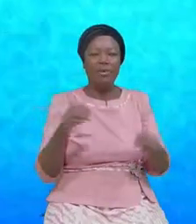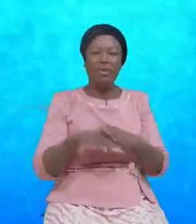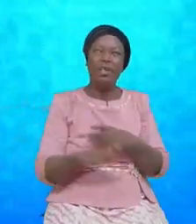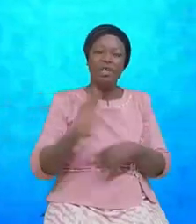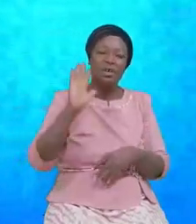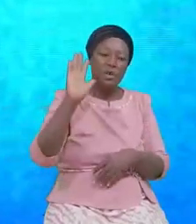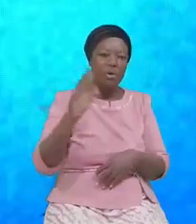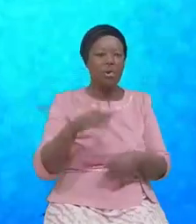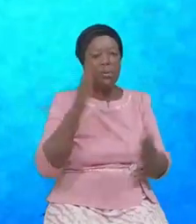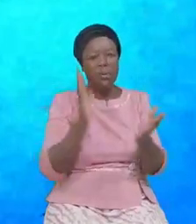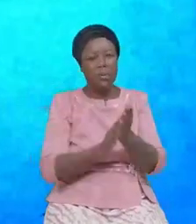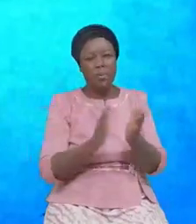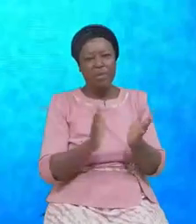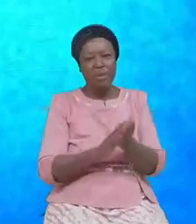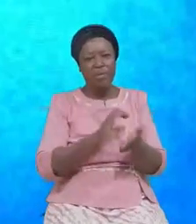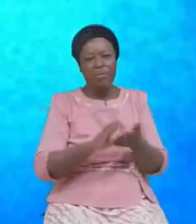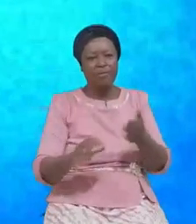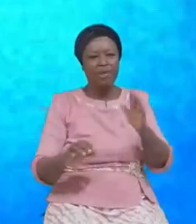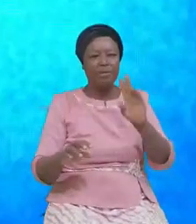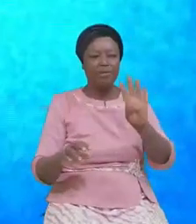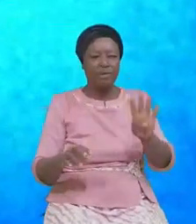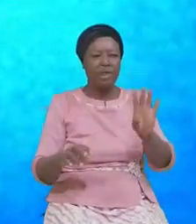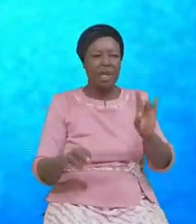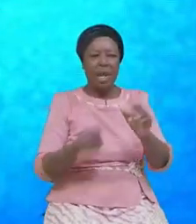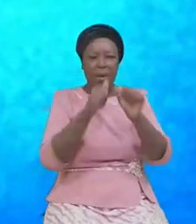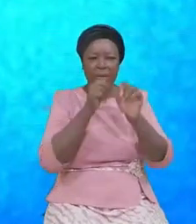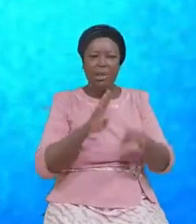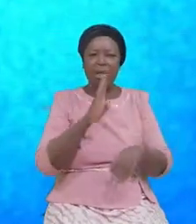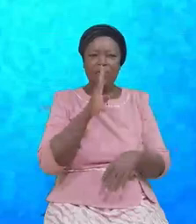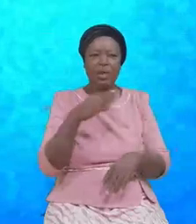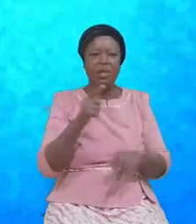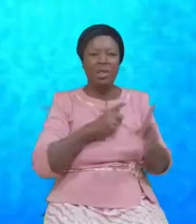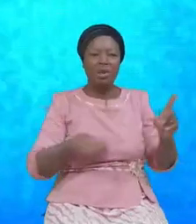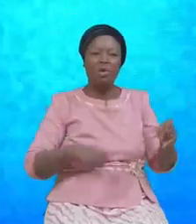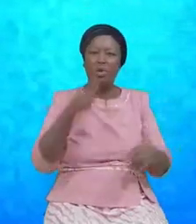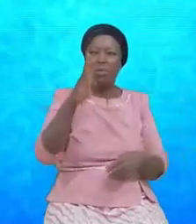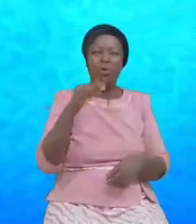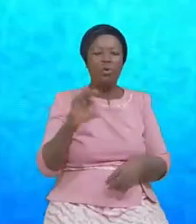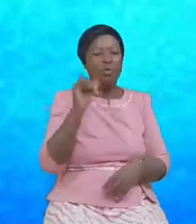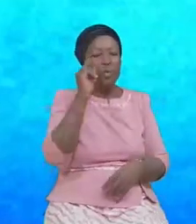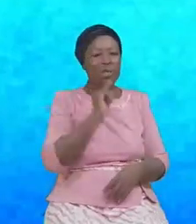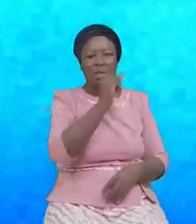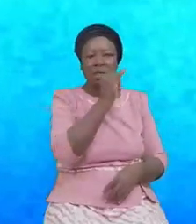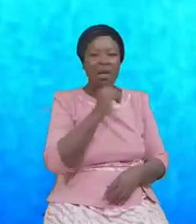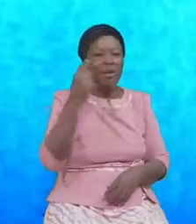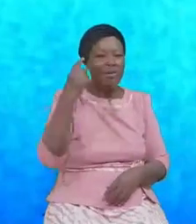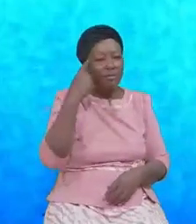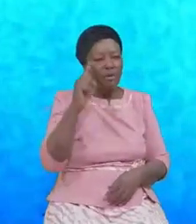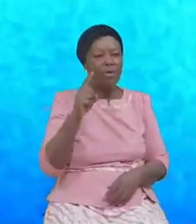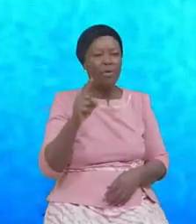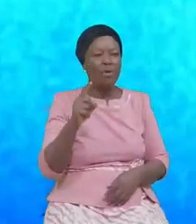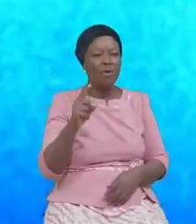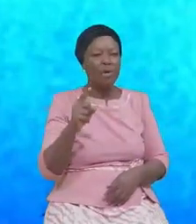Verset 48, béni soit l'Éternel, le Dieu d'Israël, d'éternité